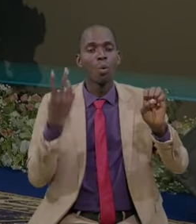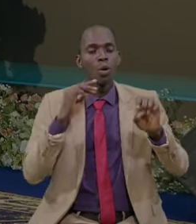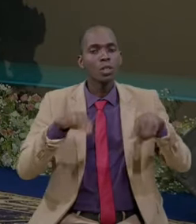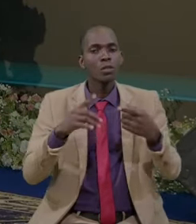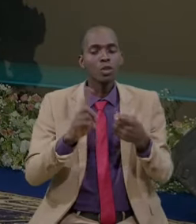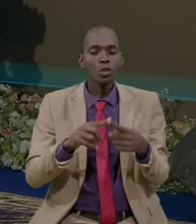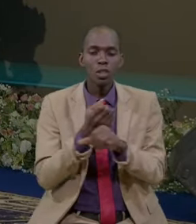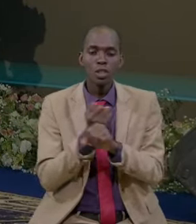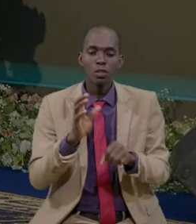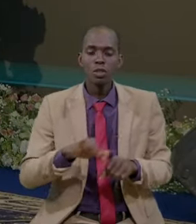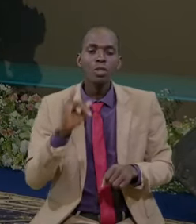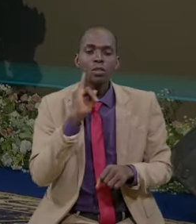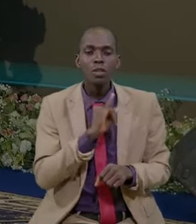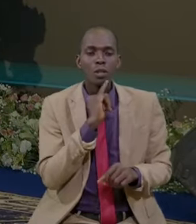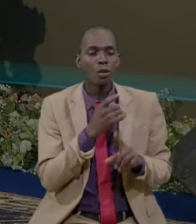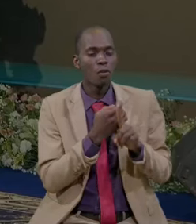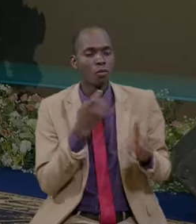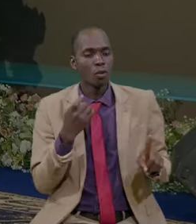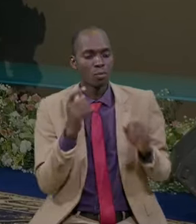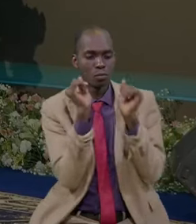la terre de Canaan, la terre promise,